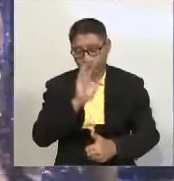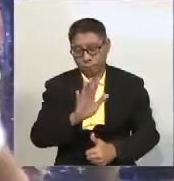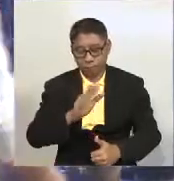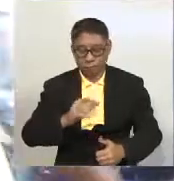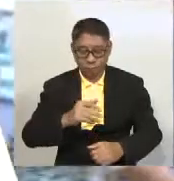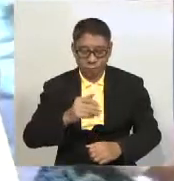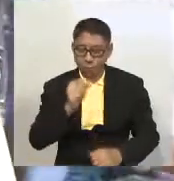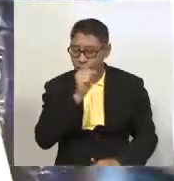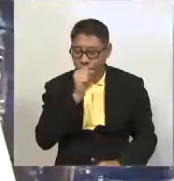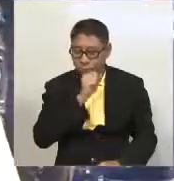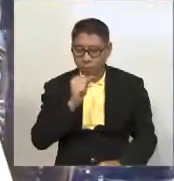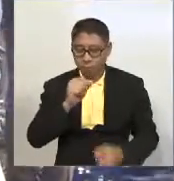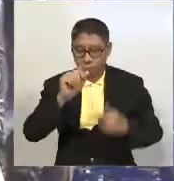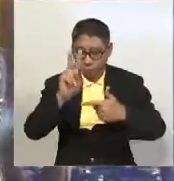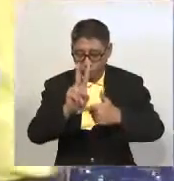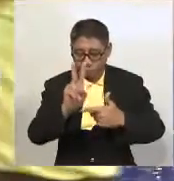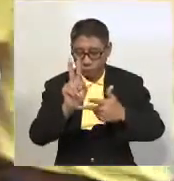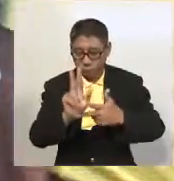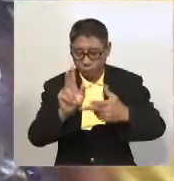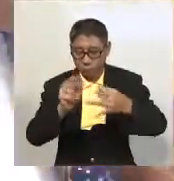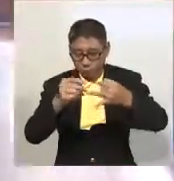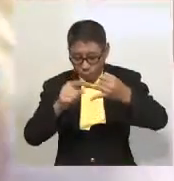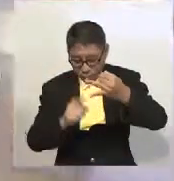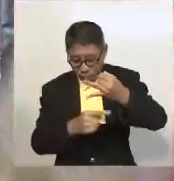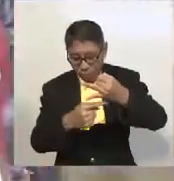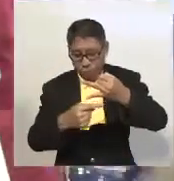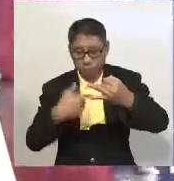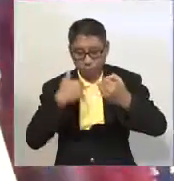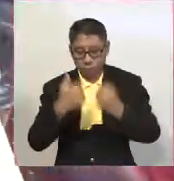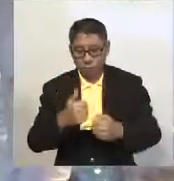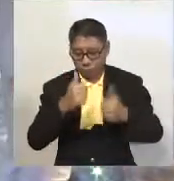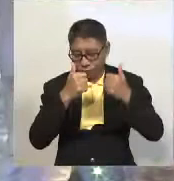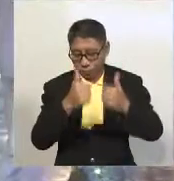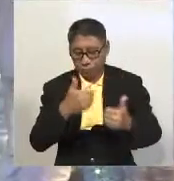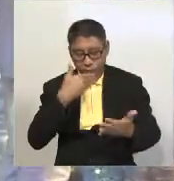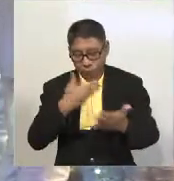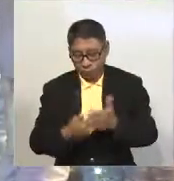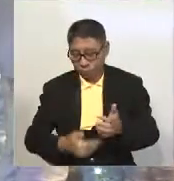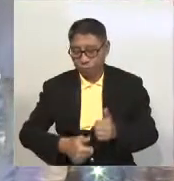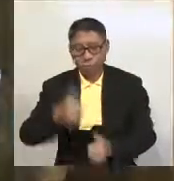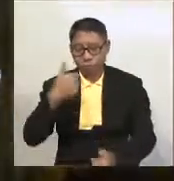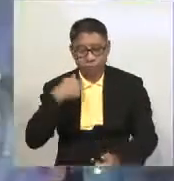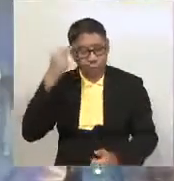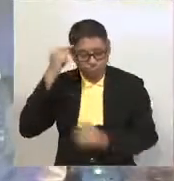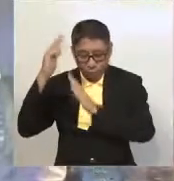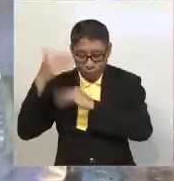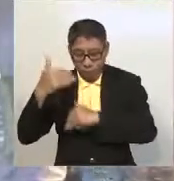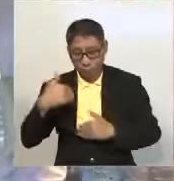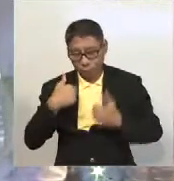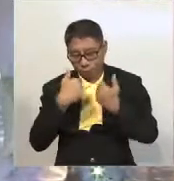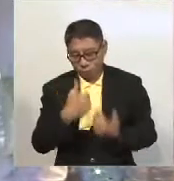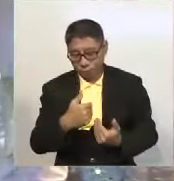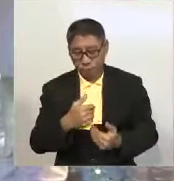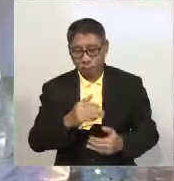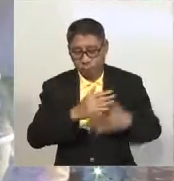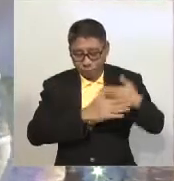ป์ประเทศไทยที่2ที่3แล้วก็รางวัลชมเชยซึ่งถือว่าสมศักดิ์ศรีที่สุดหวังเป็นอย่างยิ่งว่าคงจะได้รับความ